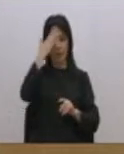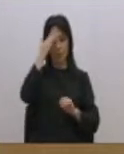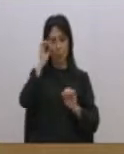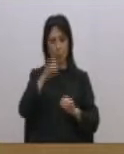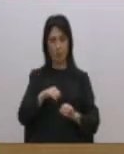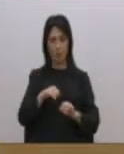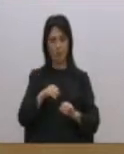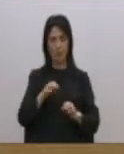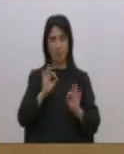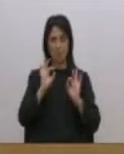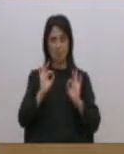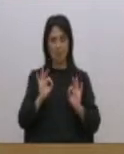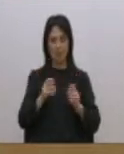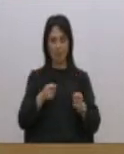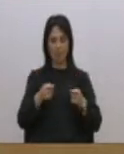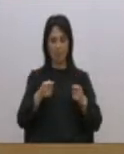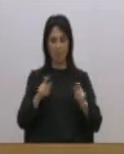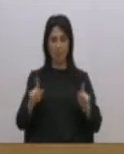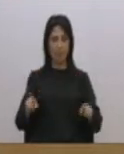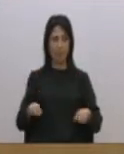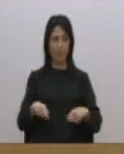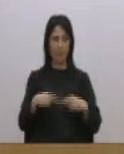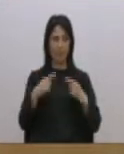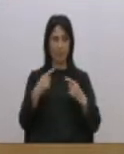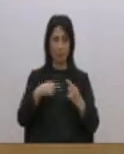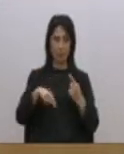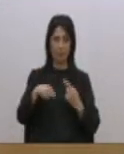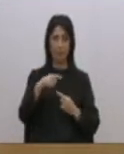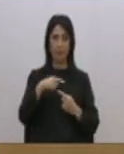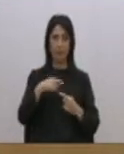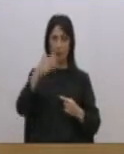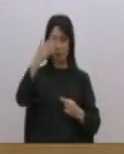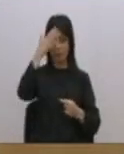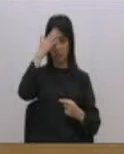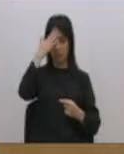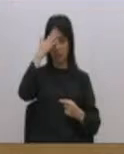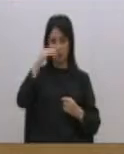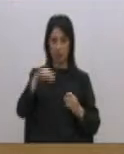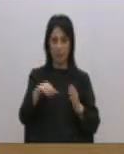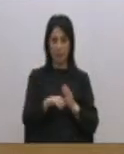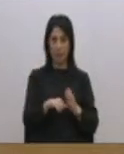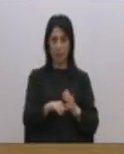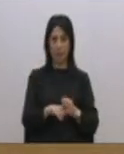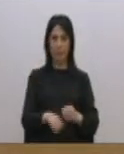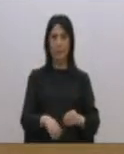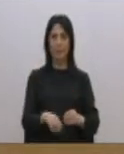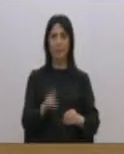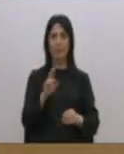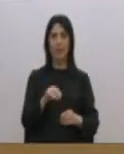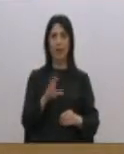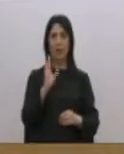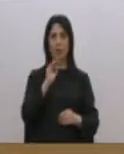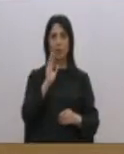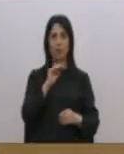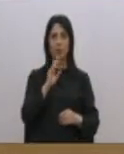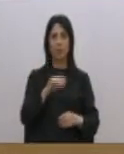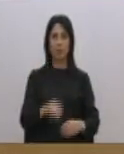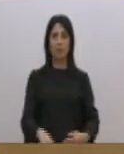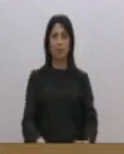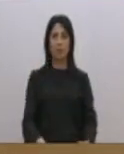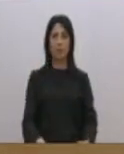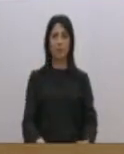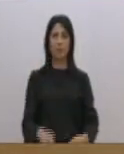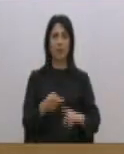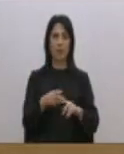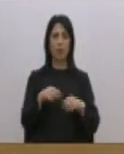sazelubebis, markapis, realizebit, tata capitalizirebit. Nici smeohebi. Dar odesac,